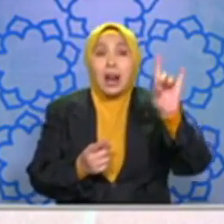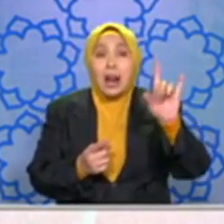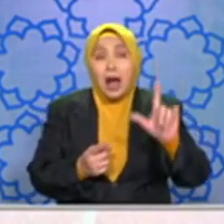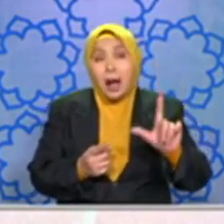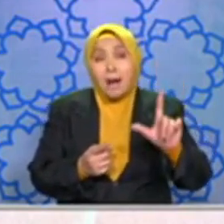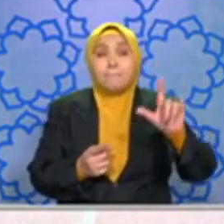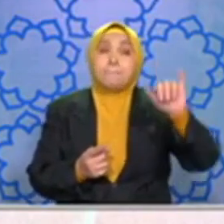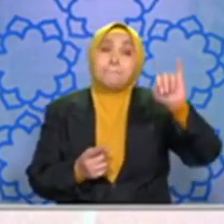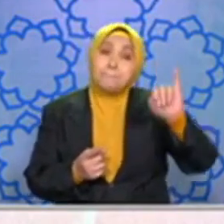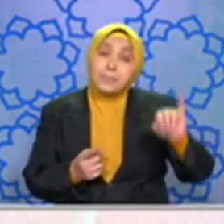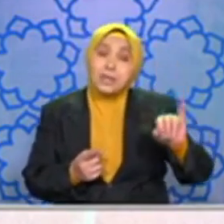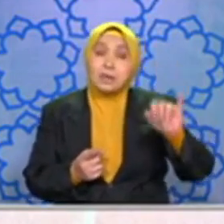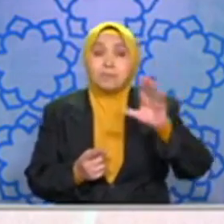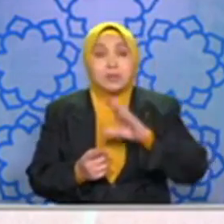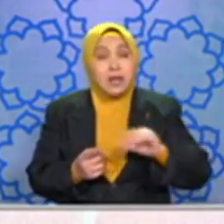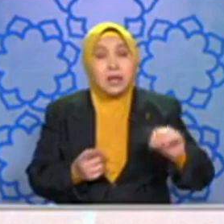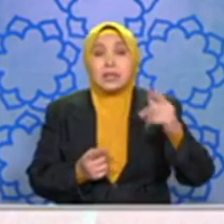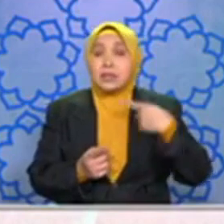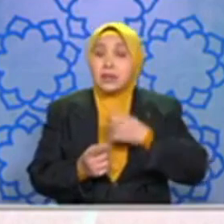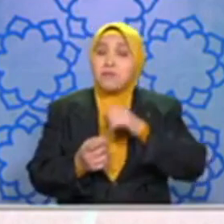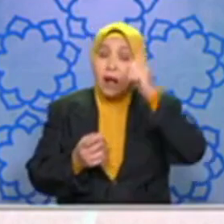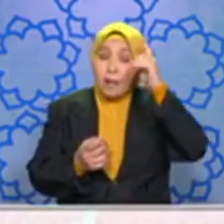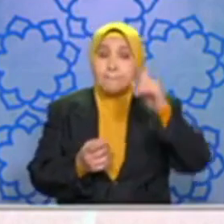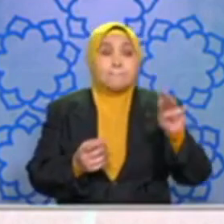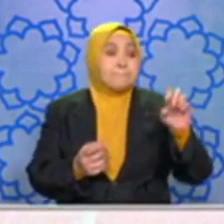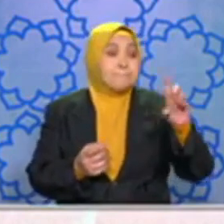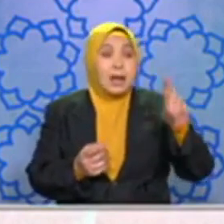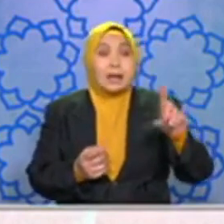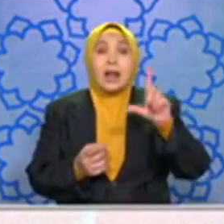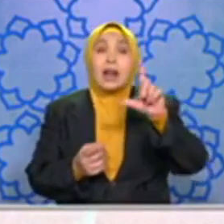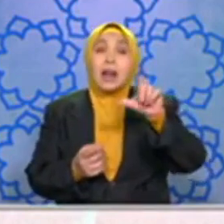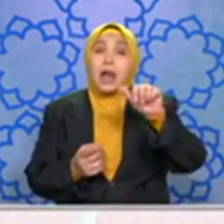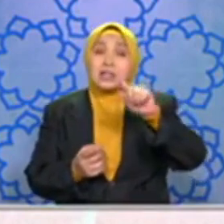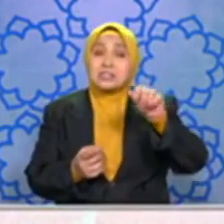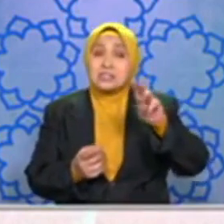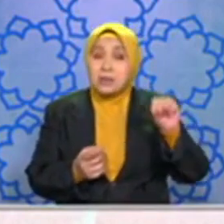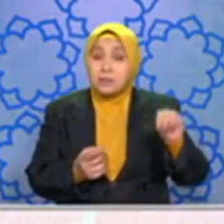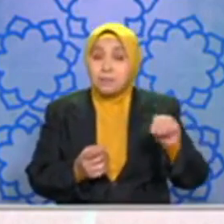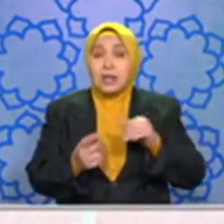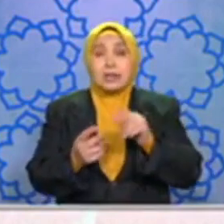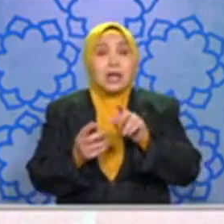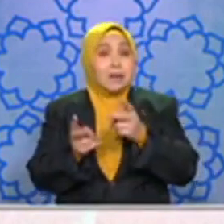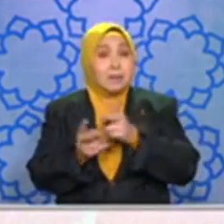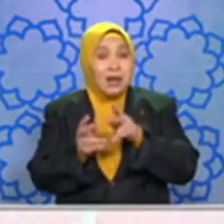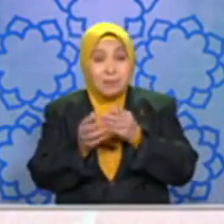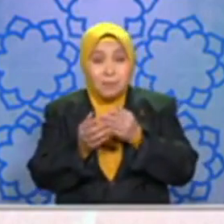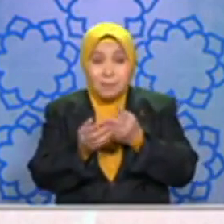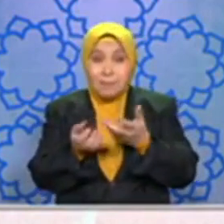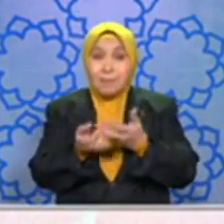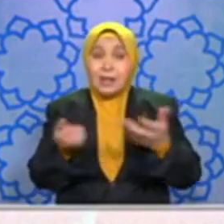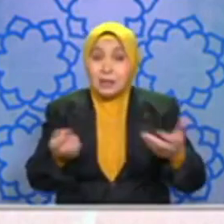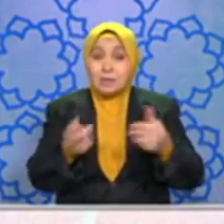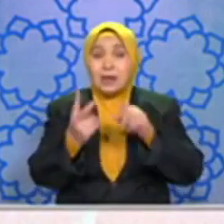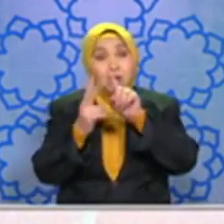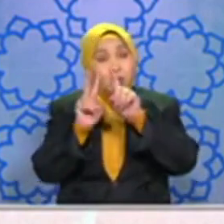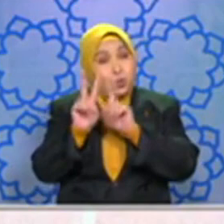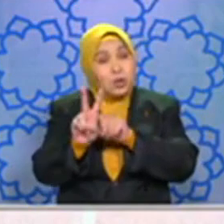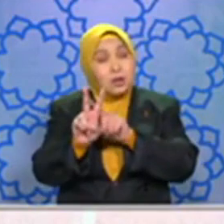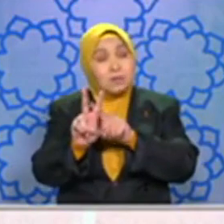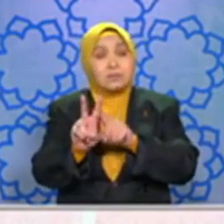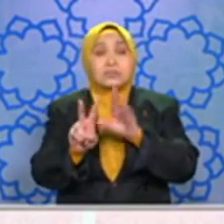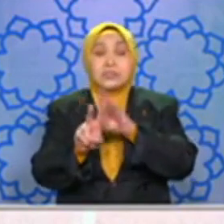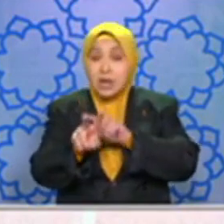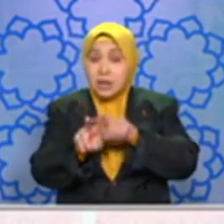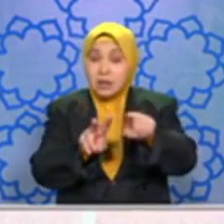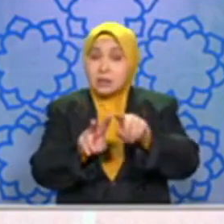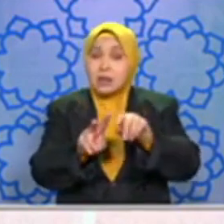Okey. So kita faham mak lazim pecah kepada 2, kalimi dan harfi. Kemudian yang kalimi pula